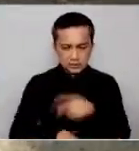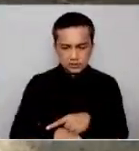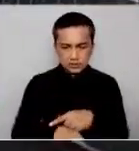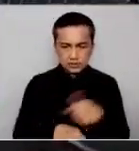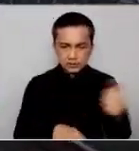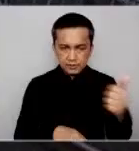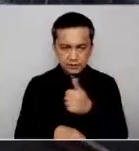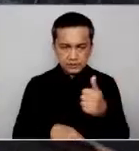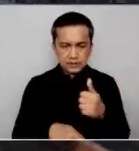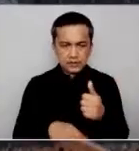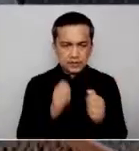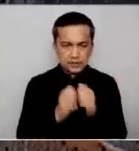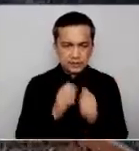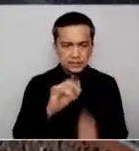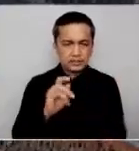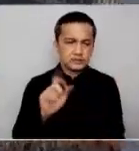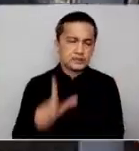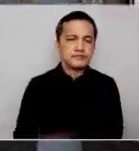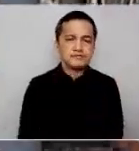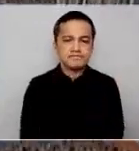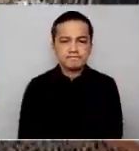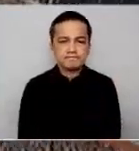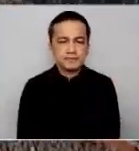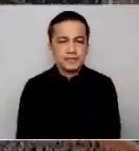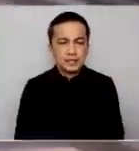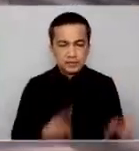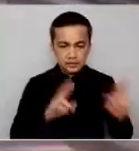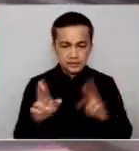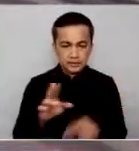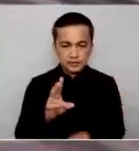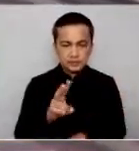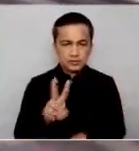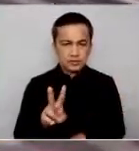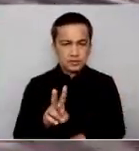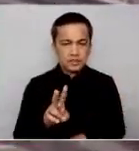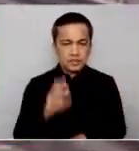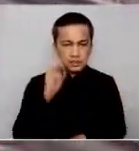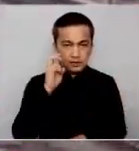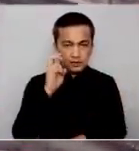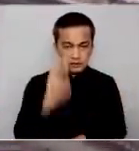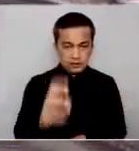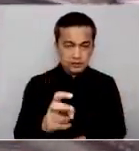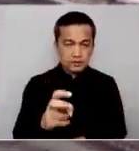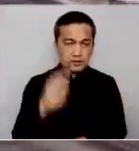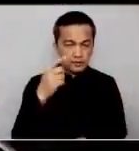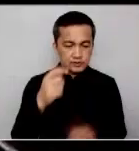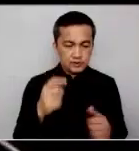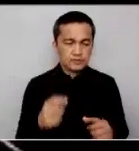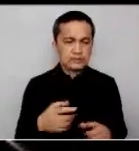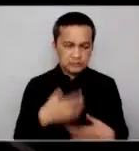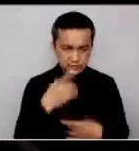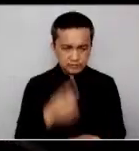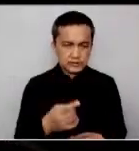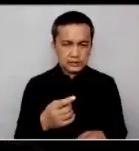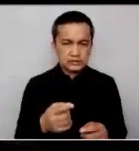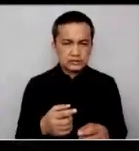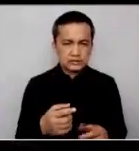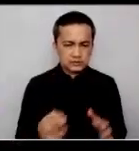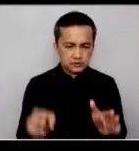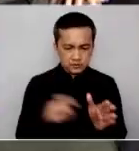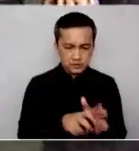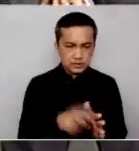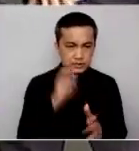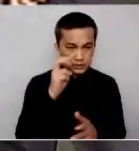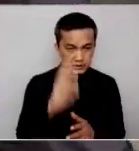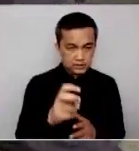carousel. Nakahanda naman daw ang 72 bagwan ng MRT para sa mga commuter na mas pipiliing sumakay ng tren habang patuloy